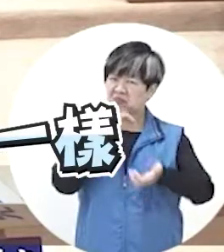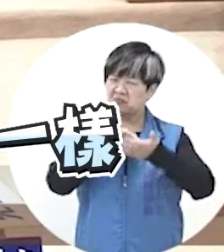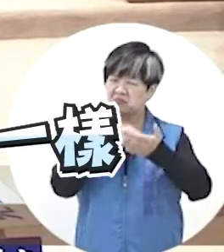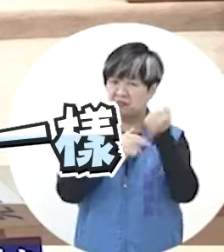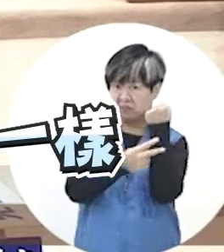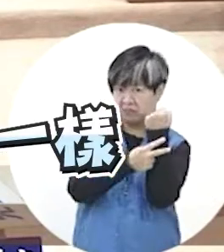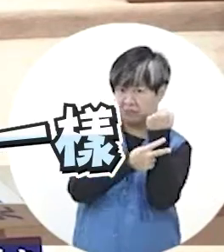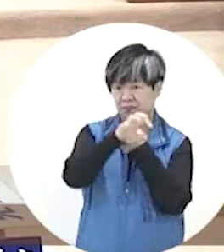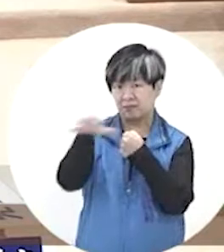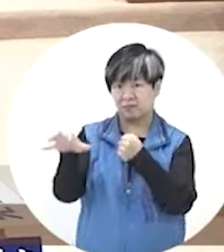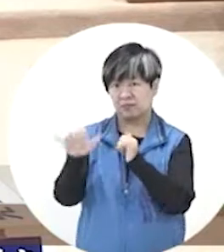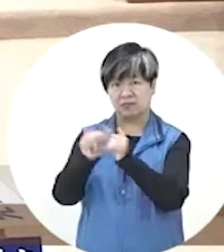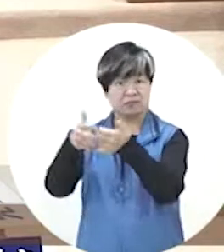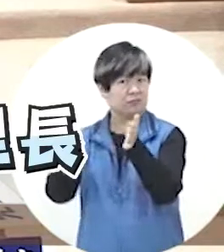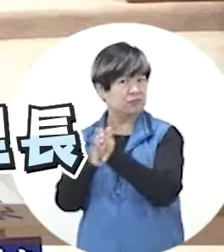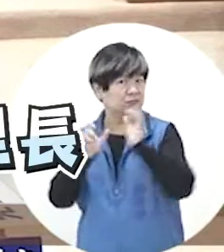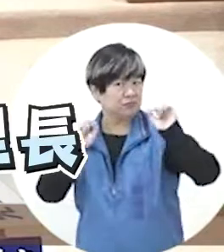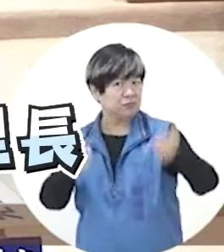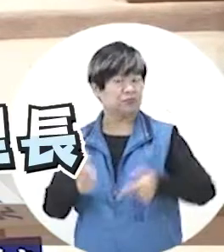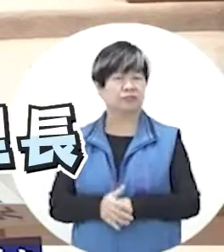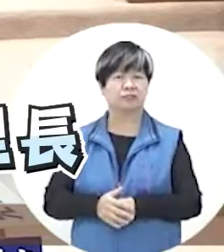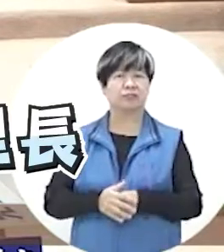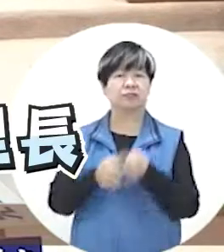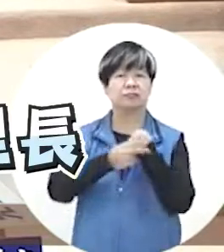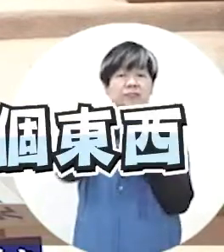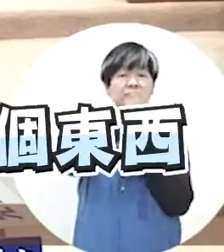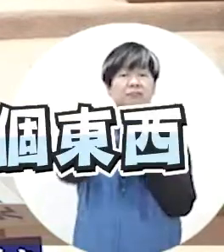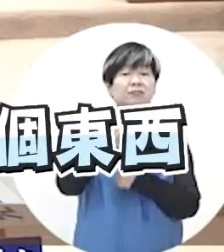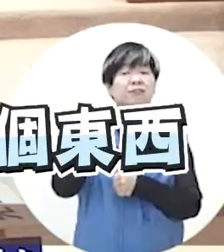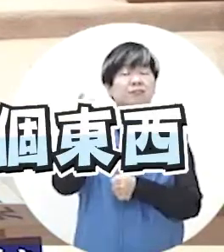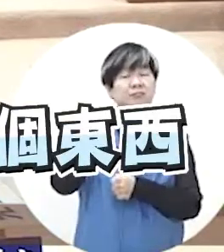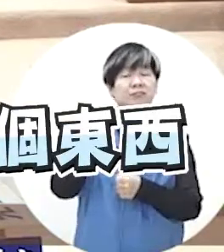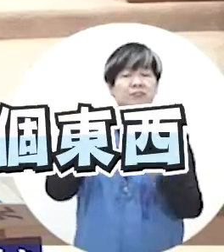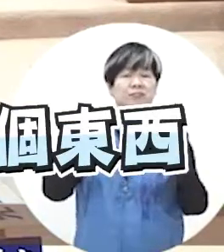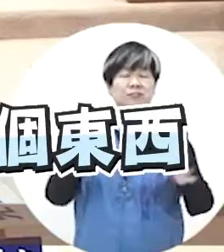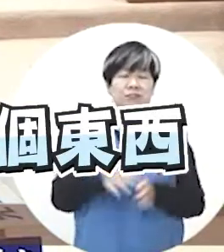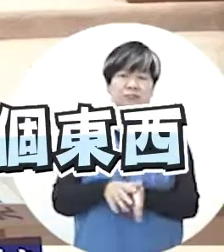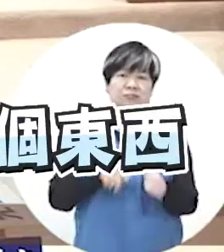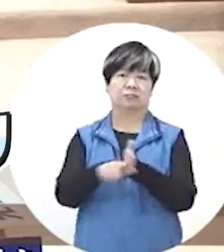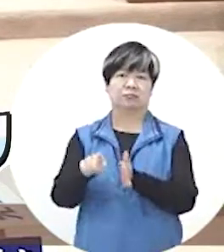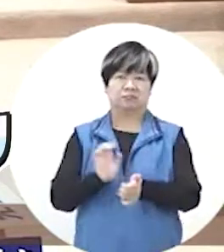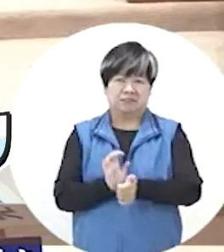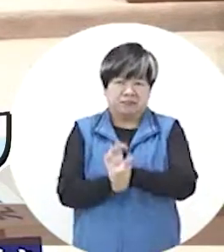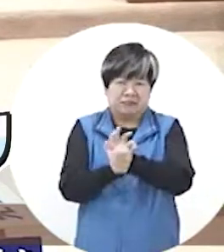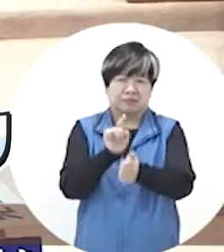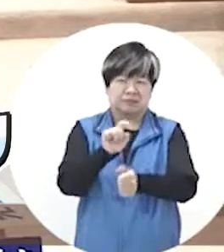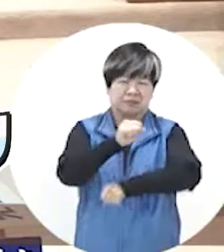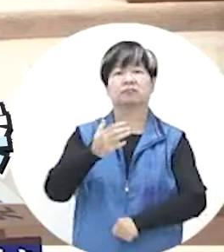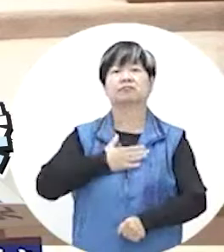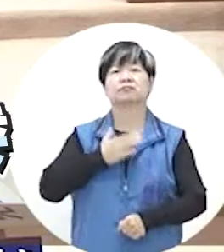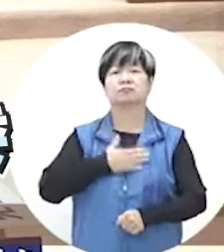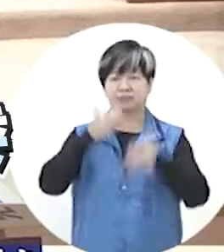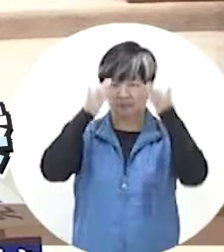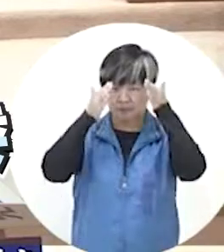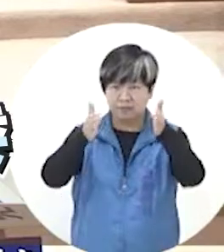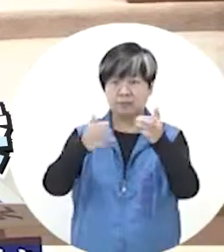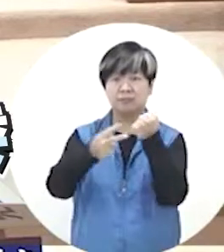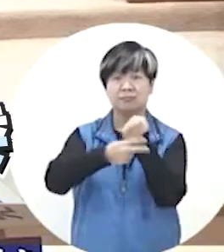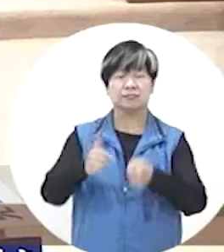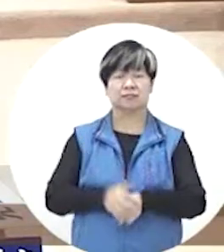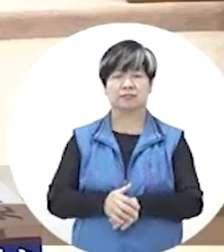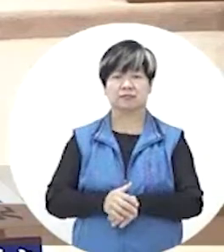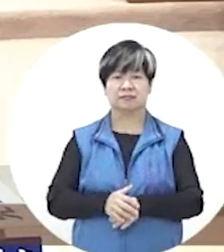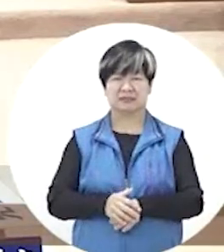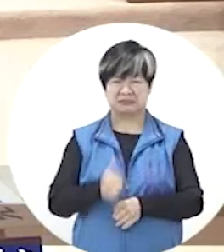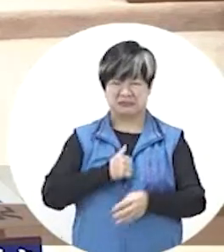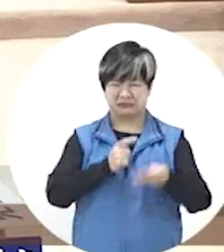一些地方组织不一样。我们里长像刚王委员说他以前是里长，因为他是专职的在推动这个东西，所以他投入非常多心力。但是很多管委会的主